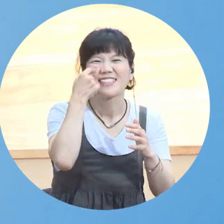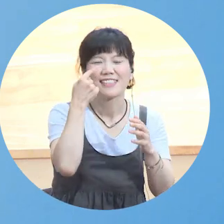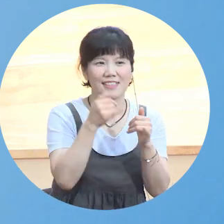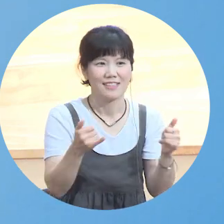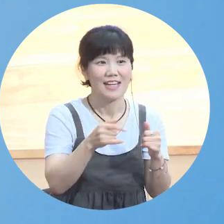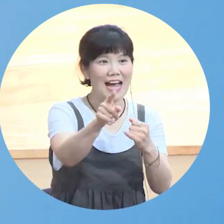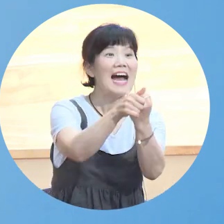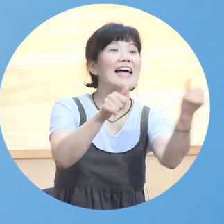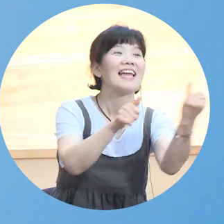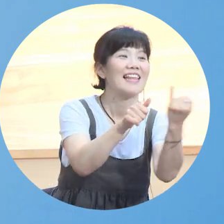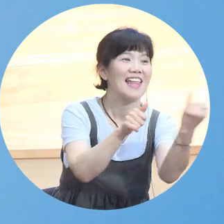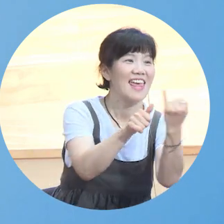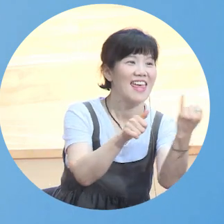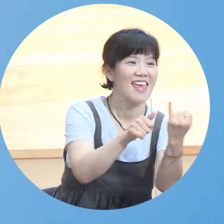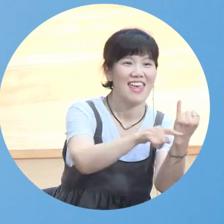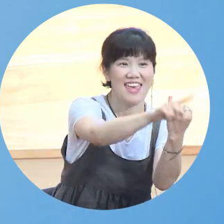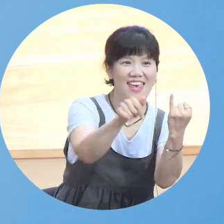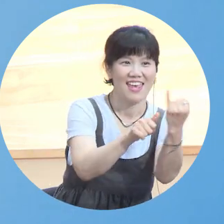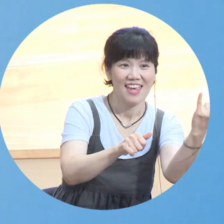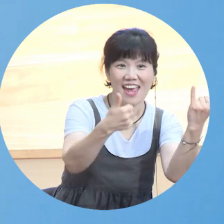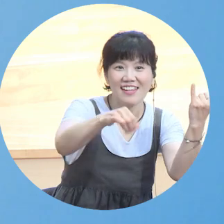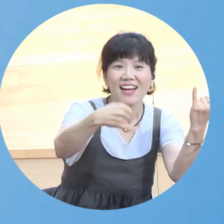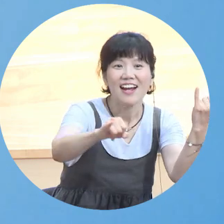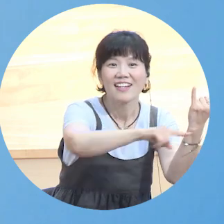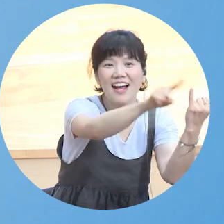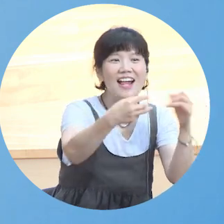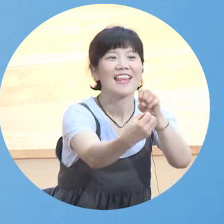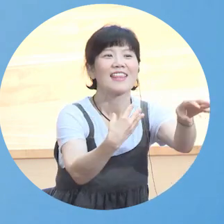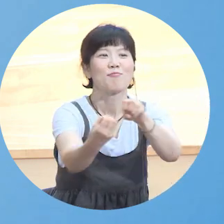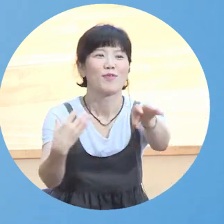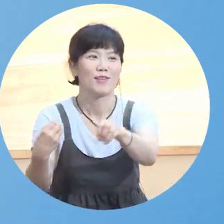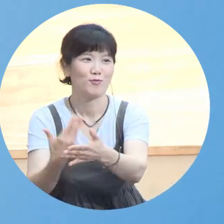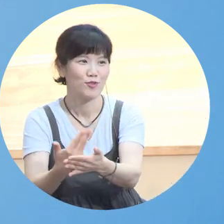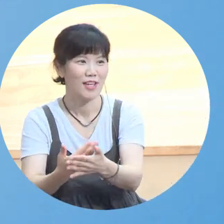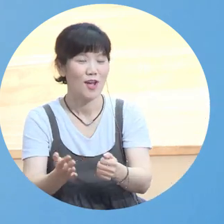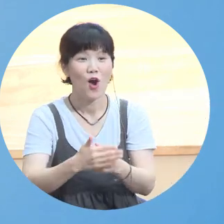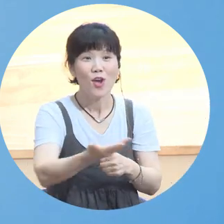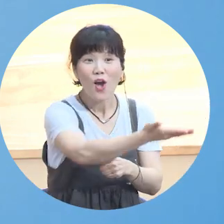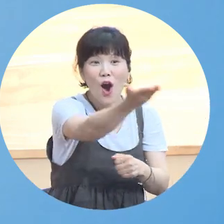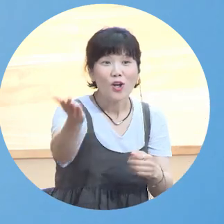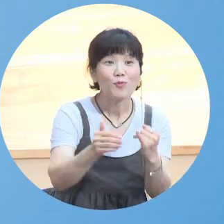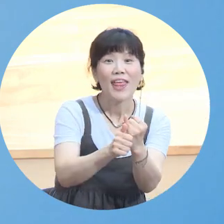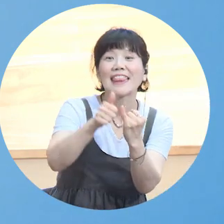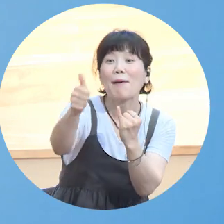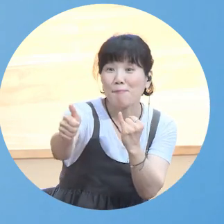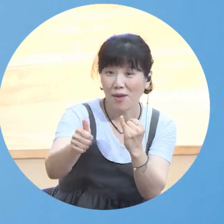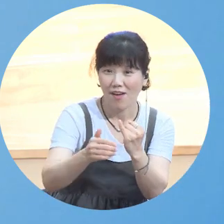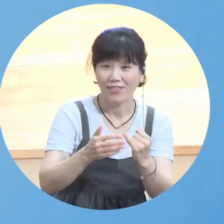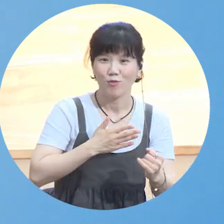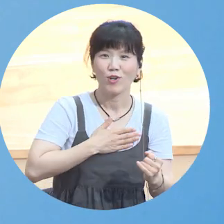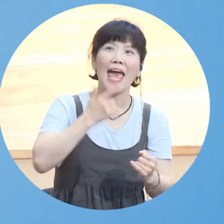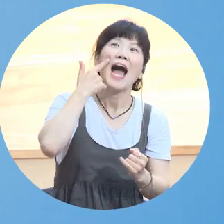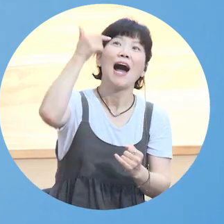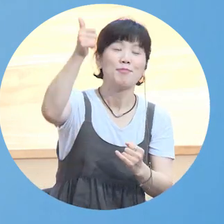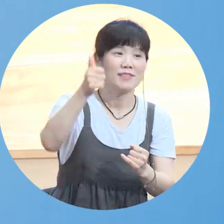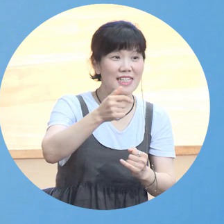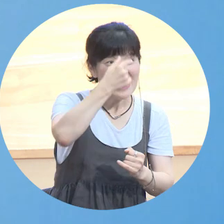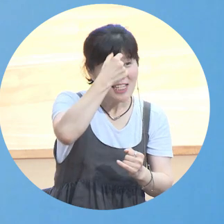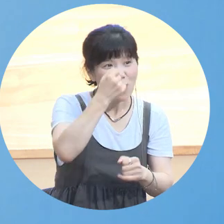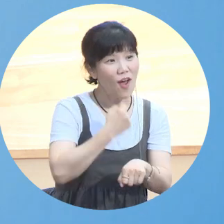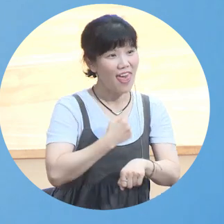이 자리에는 자녀들이 어 대답해 보세요 여러분의 남편이 우리 아버지가 기도를 시작한다 무릎을